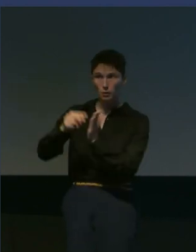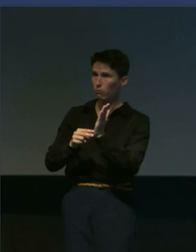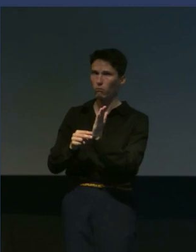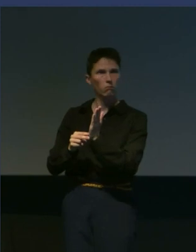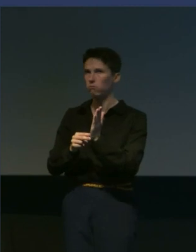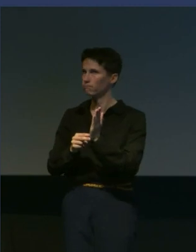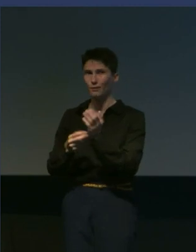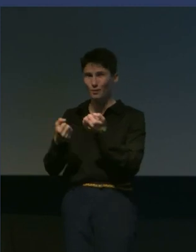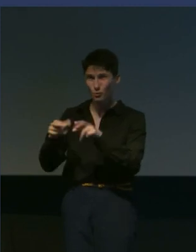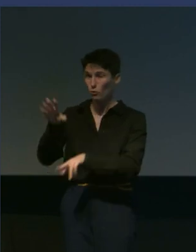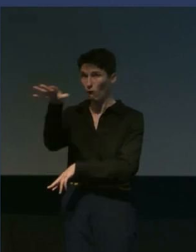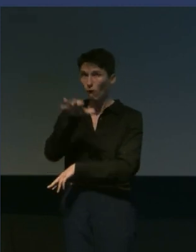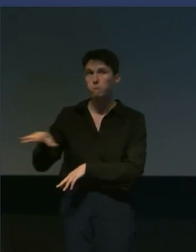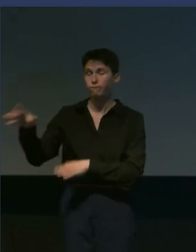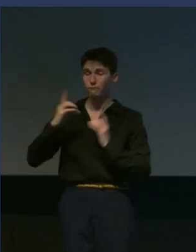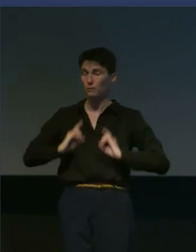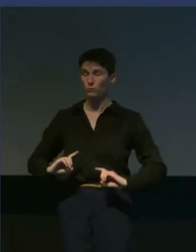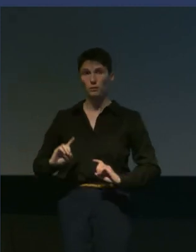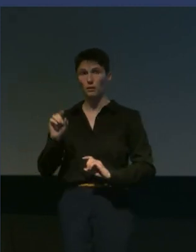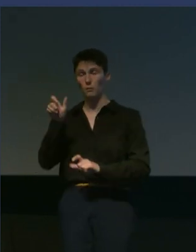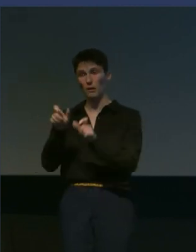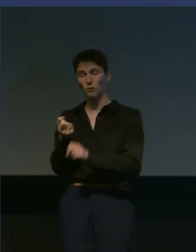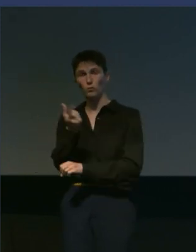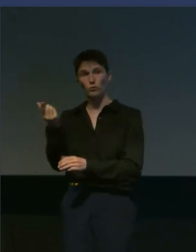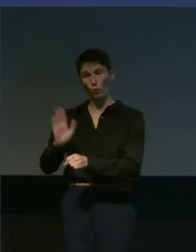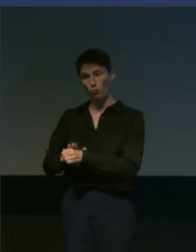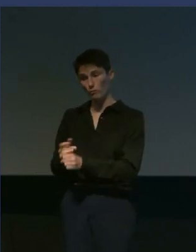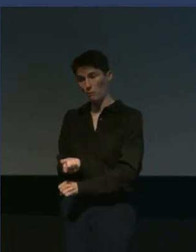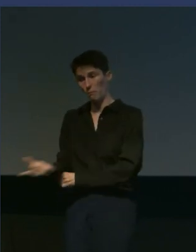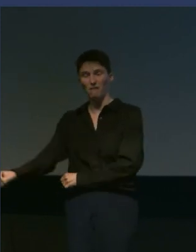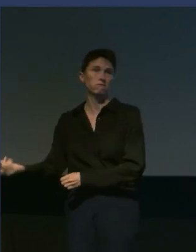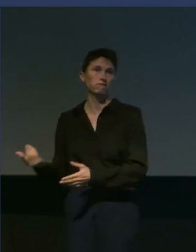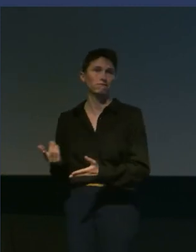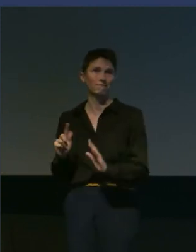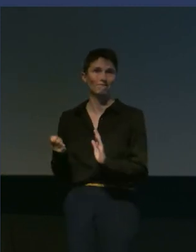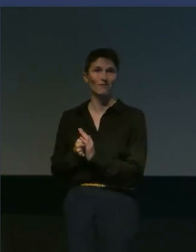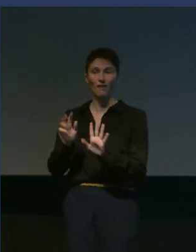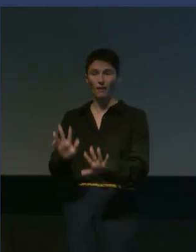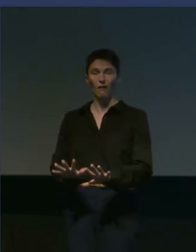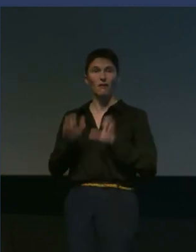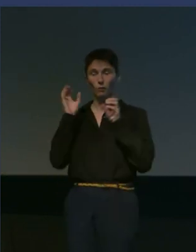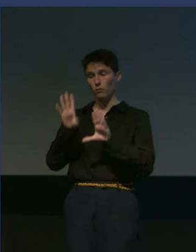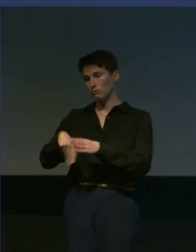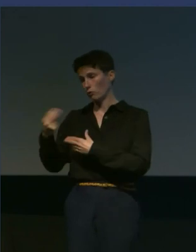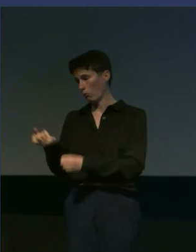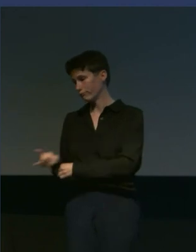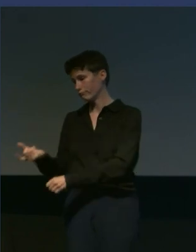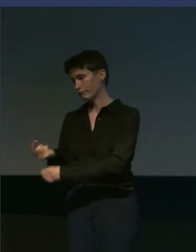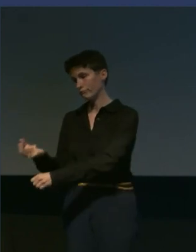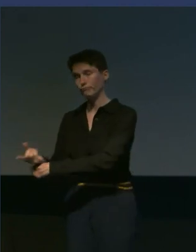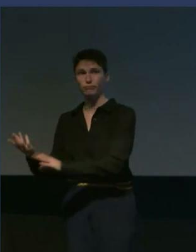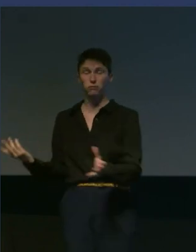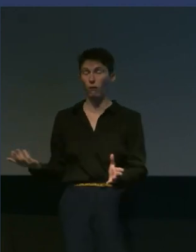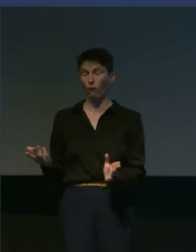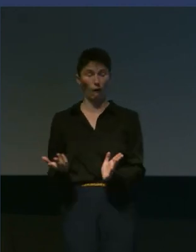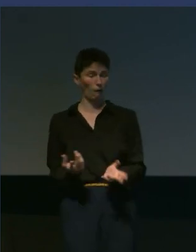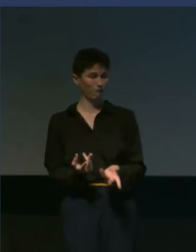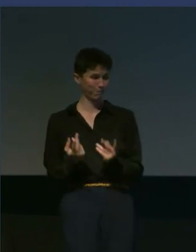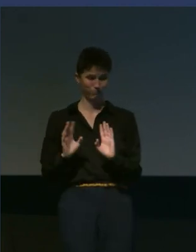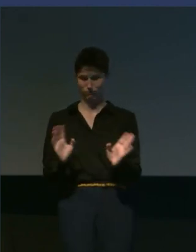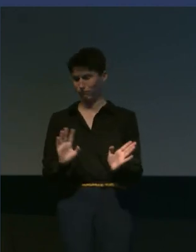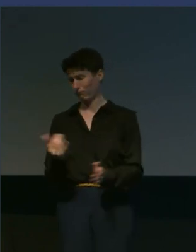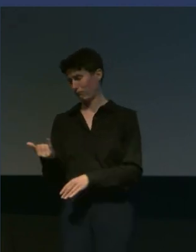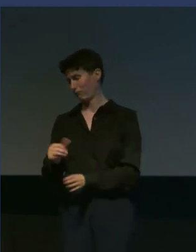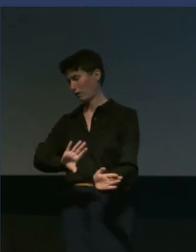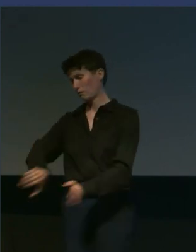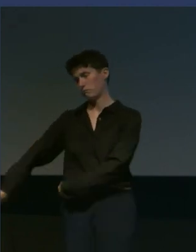livre, c'est certain. Il y en a qui ont vécu à la poubelle en se trouvant la cible, des réactions, le désintérêt